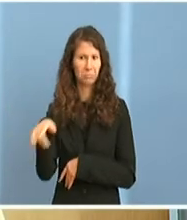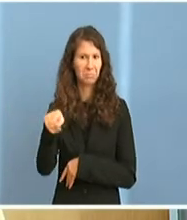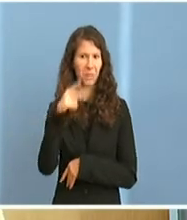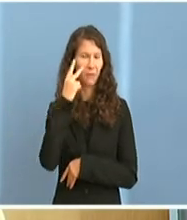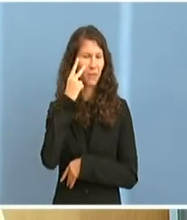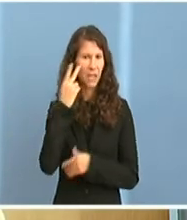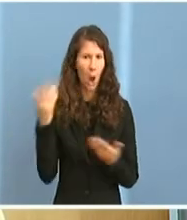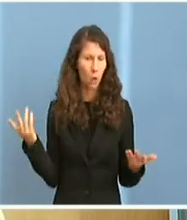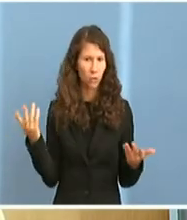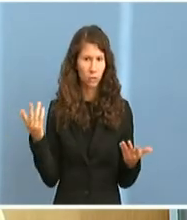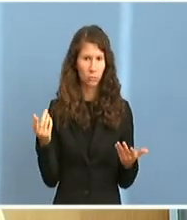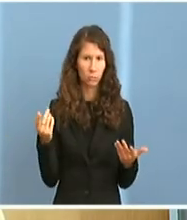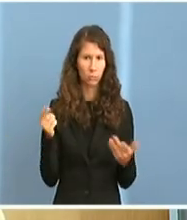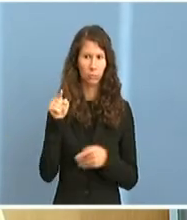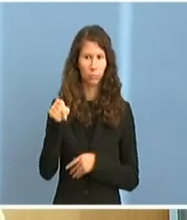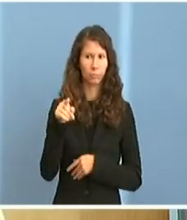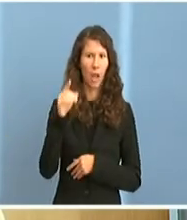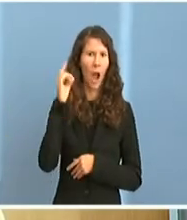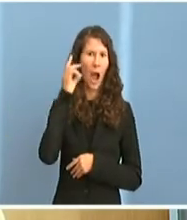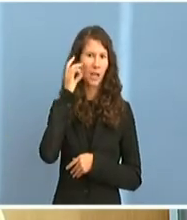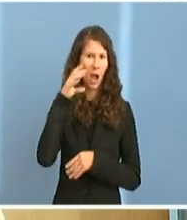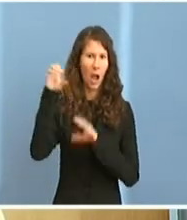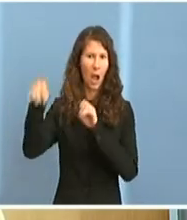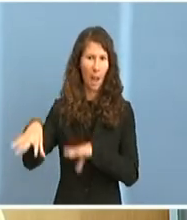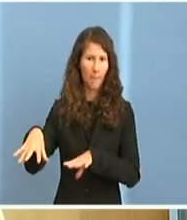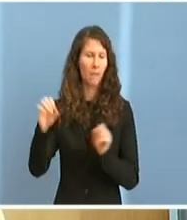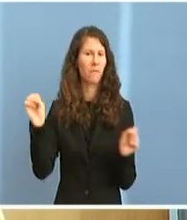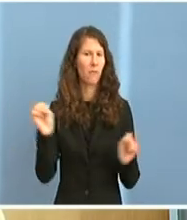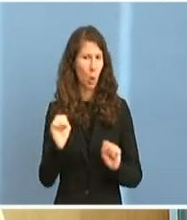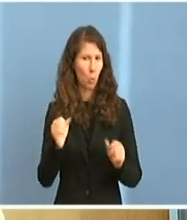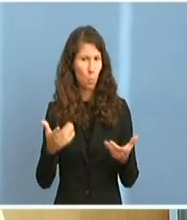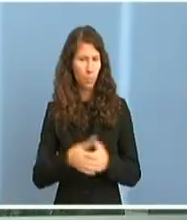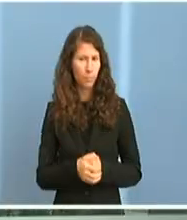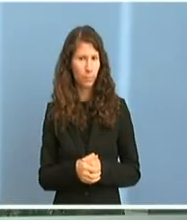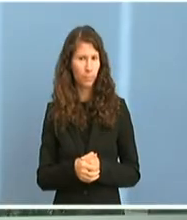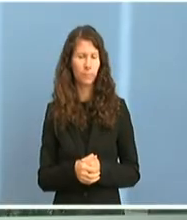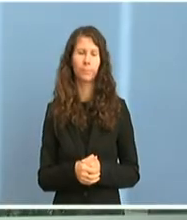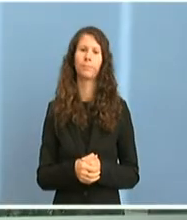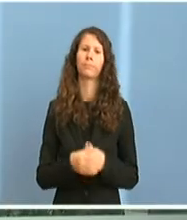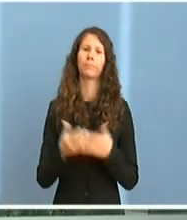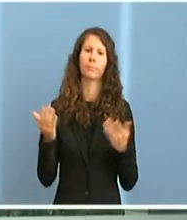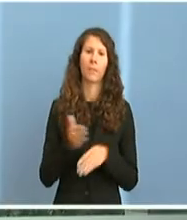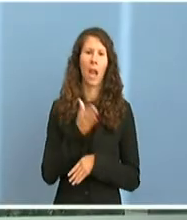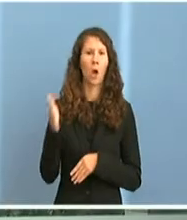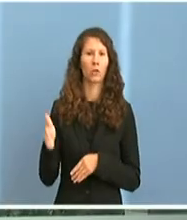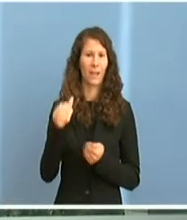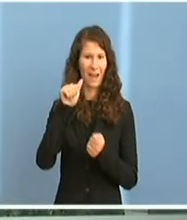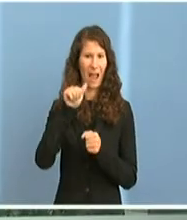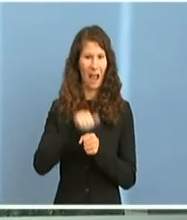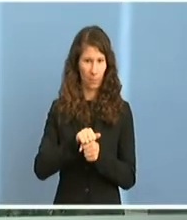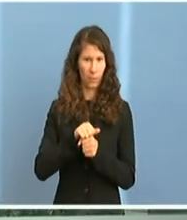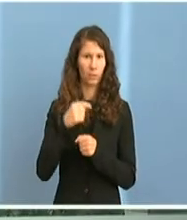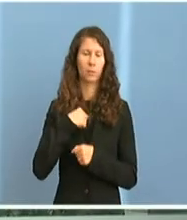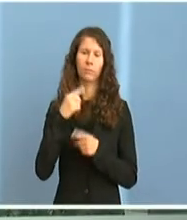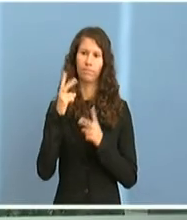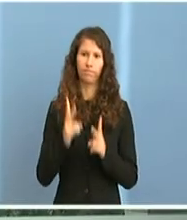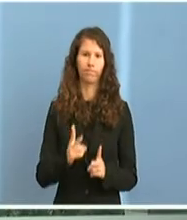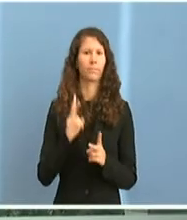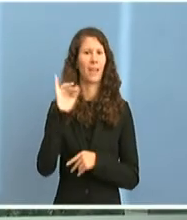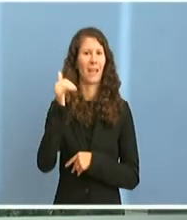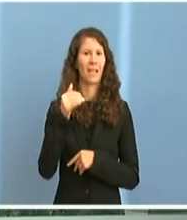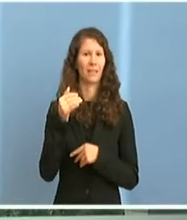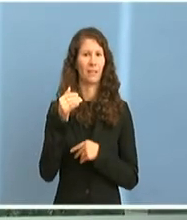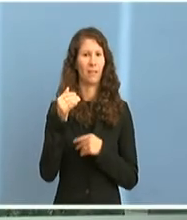woran hängt es, dass er dort nicht hinfliegt? Also ich habe Ihnen für das Auswärtige Amt die Reiseankündigungen zu machen über